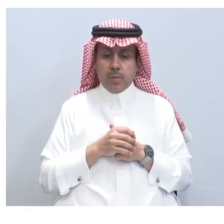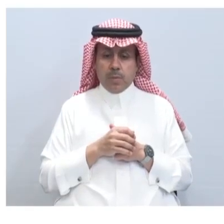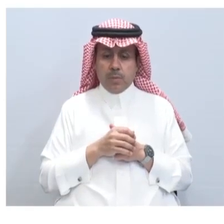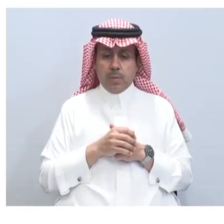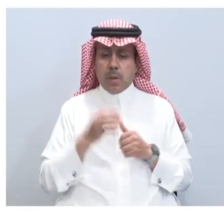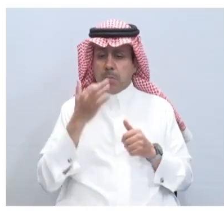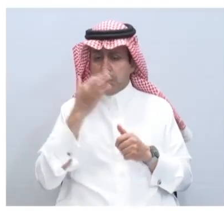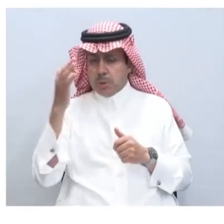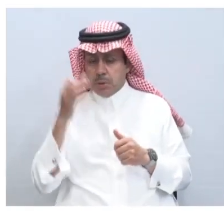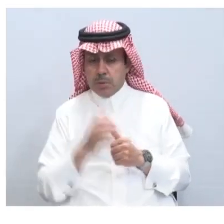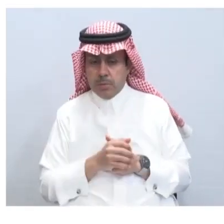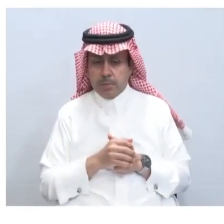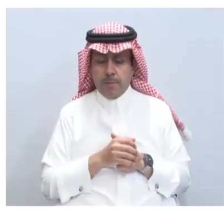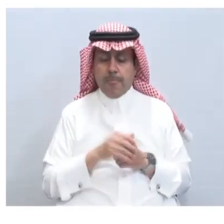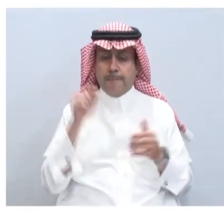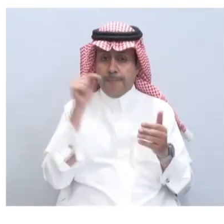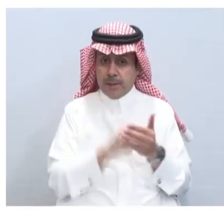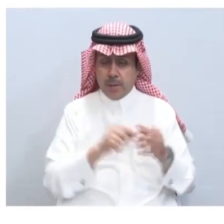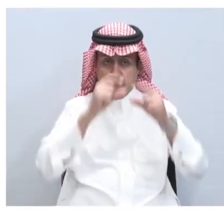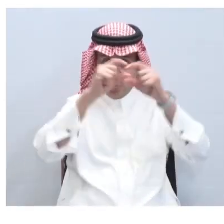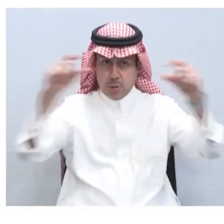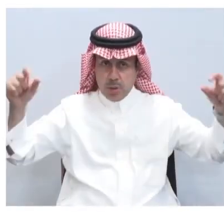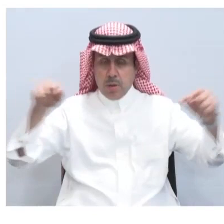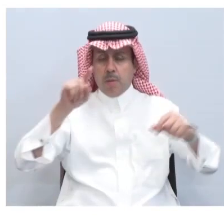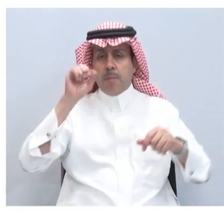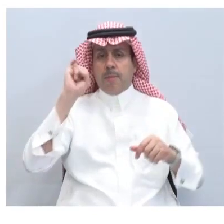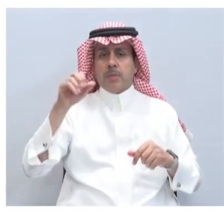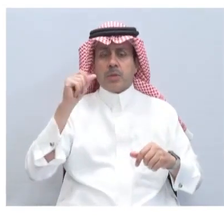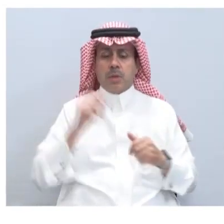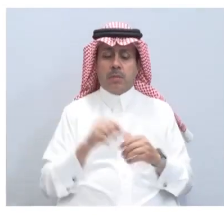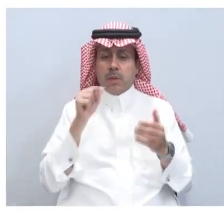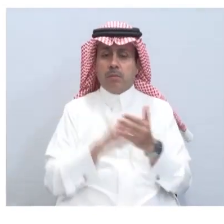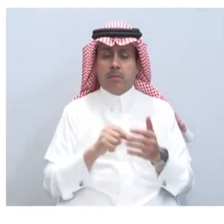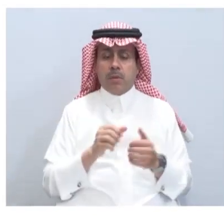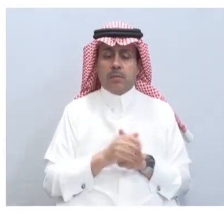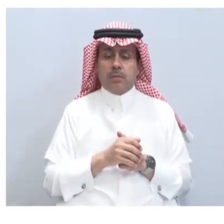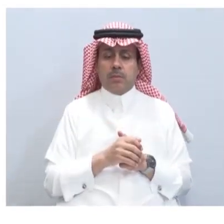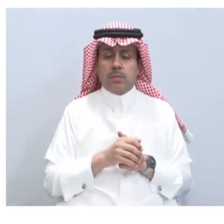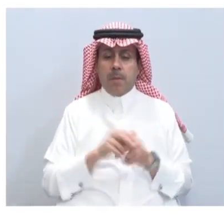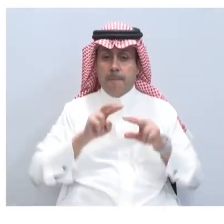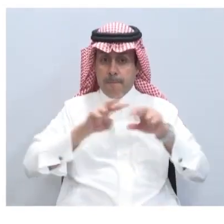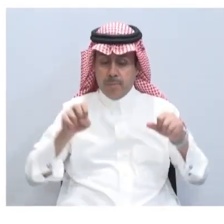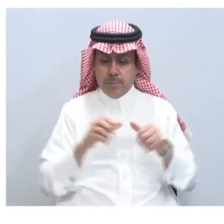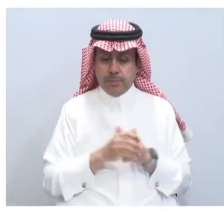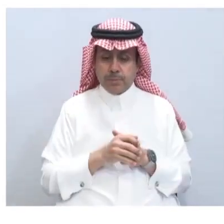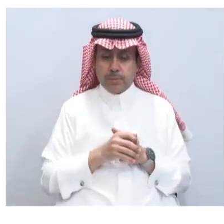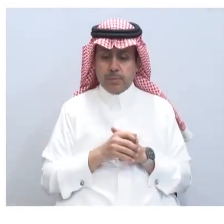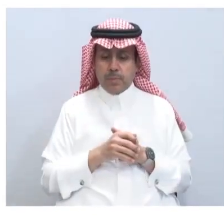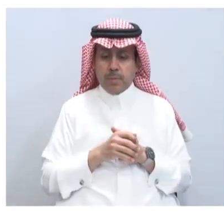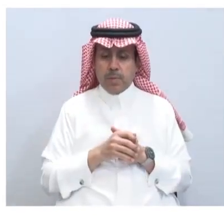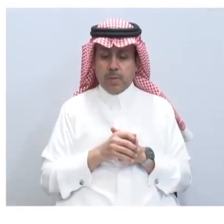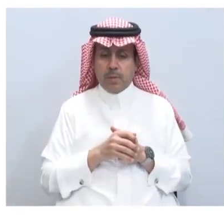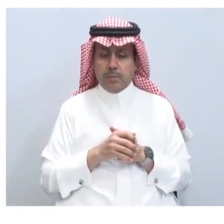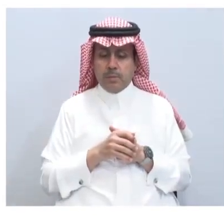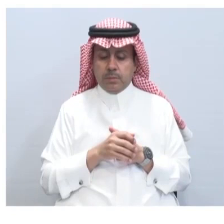في ابسط اشكالها عن طريق ادخال مصطلح البحث تتم ثم النقر على مربع بحث يعني ما عليك الا سوى تقوم